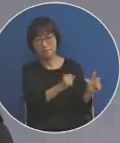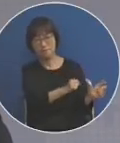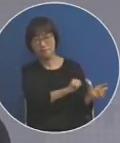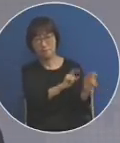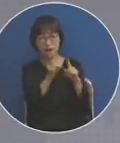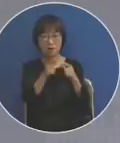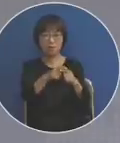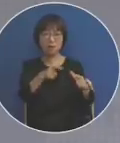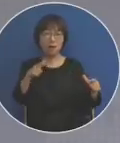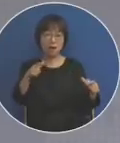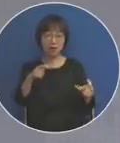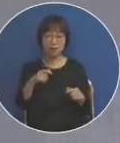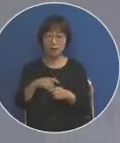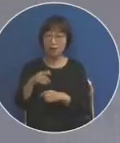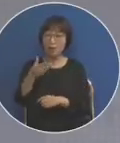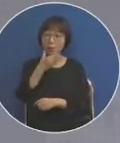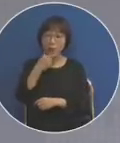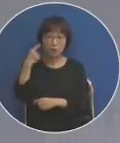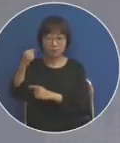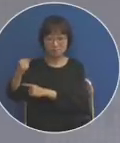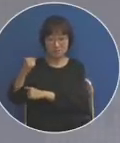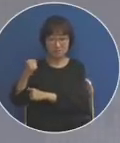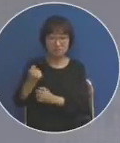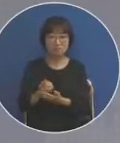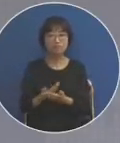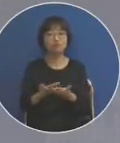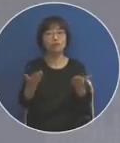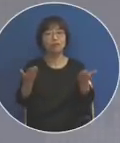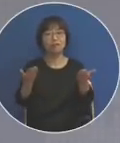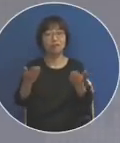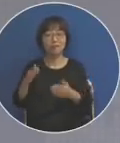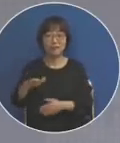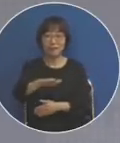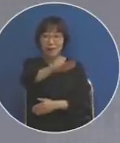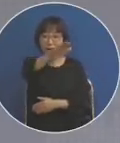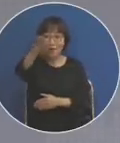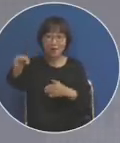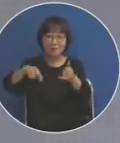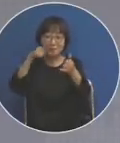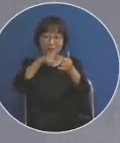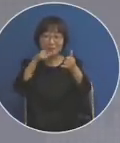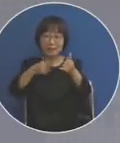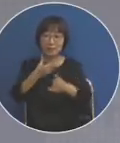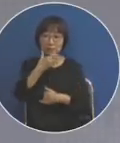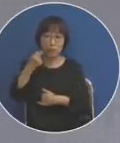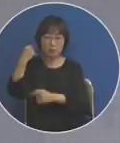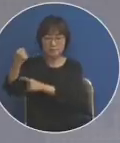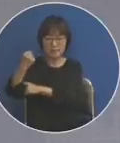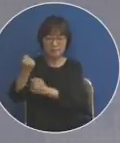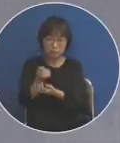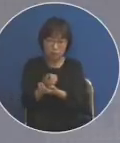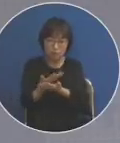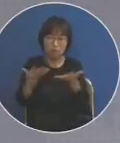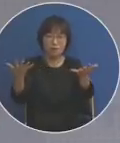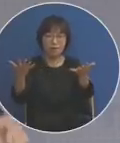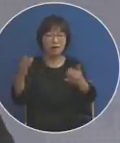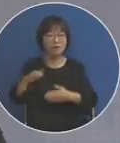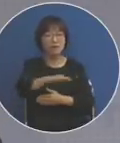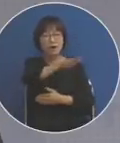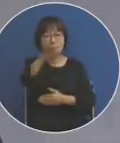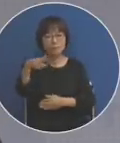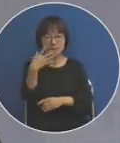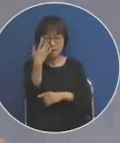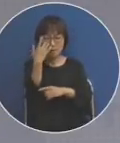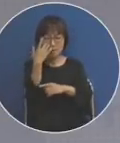of the gospel. 여러분에게 복음의 힘을 주면서 그것 가지고 파수꾼을 하라는 겁니다. Giving you the strength of the gospel, he's saying for you to become